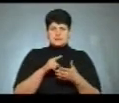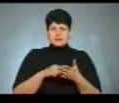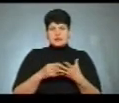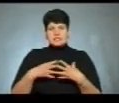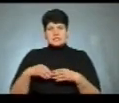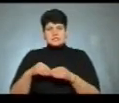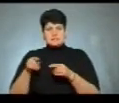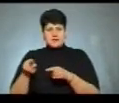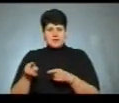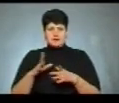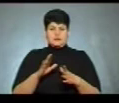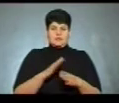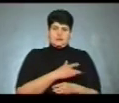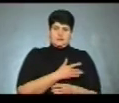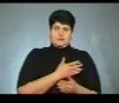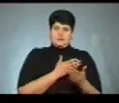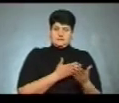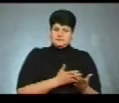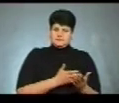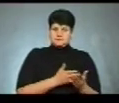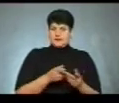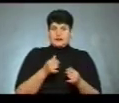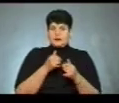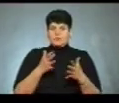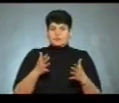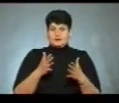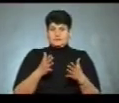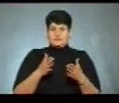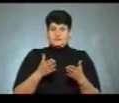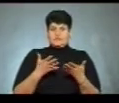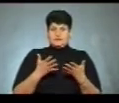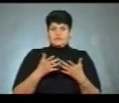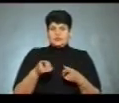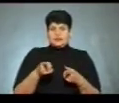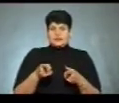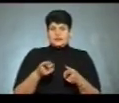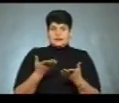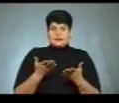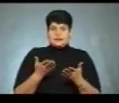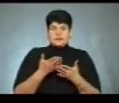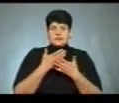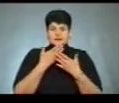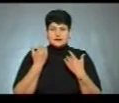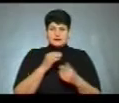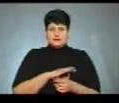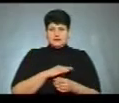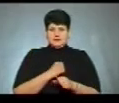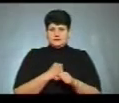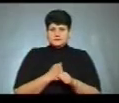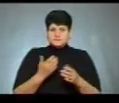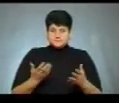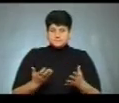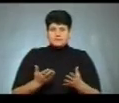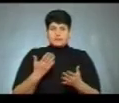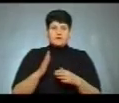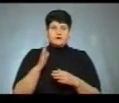сім'єю і надавачем послуг по догляду за дитиною, які неможливо врегулювати, бо тому що вони не покладені на юридичну площину. Якщо ж